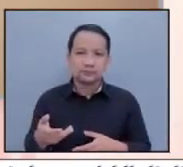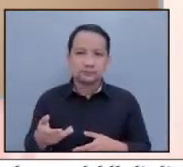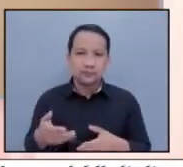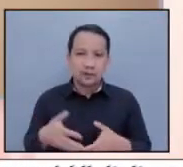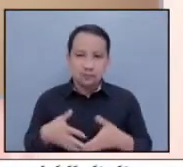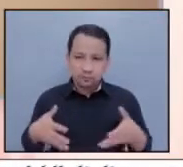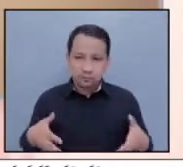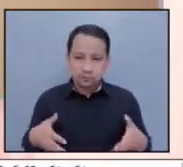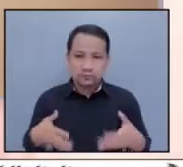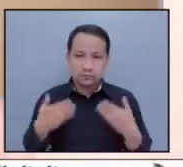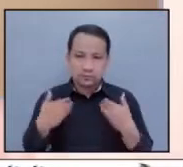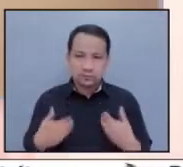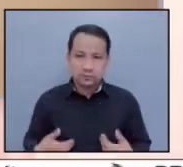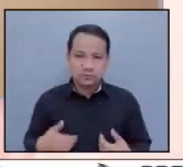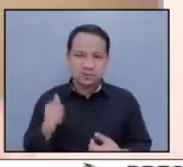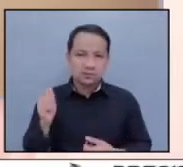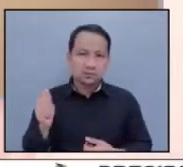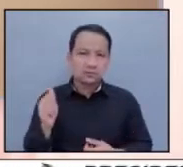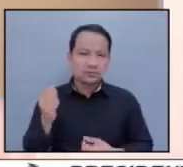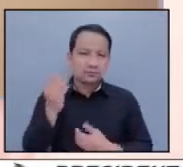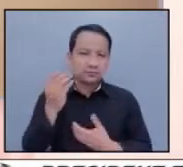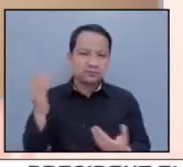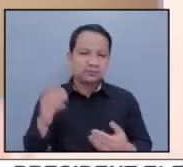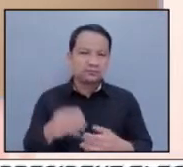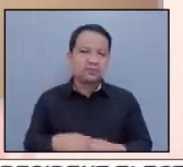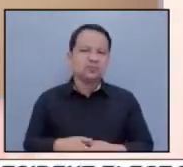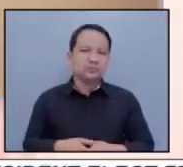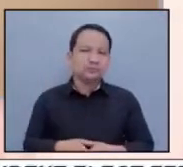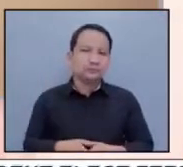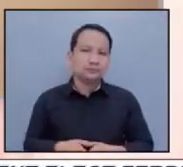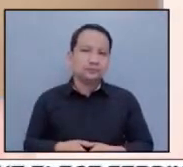po ako. Ganito lang po, nagkasakit lang po ako.